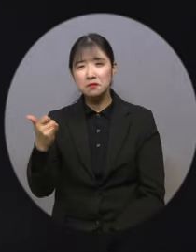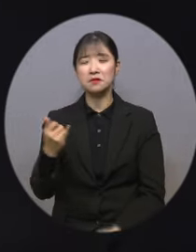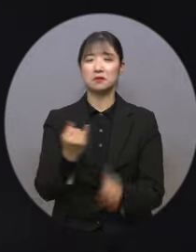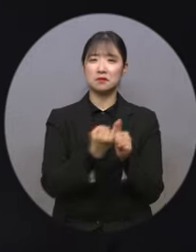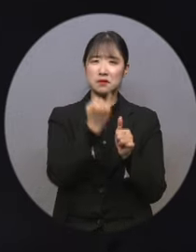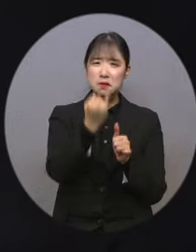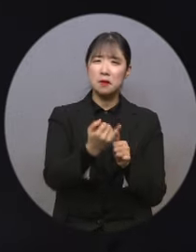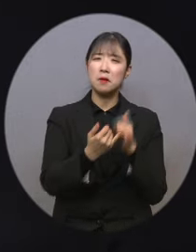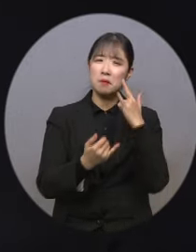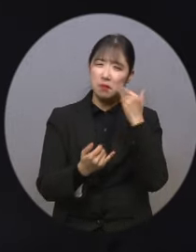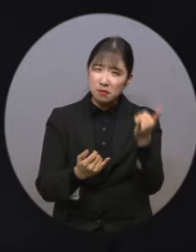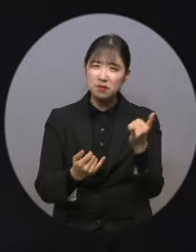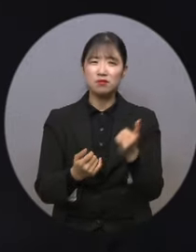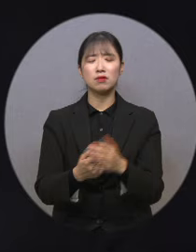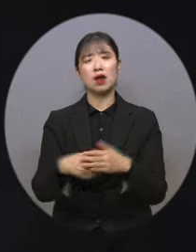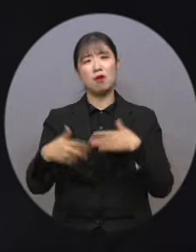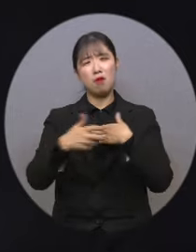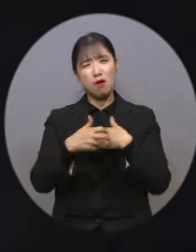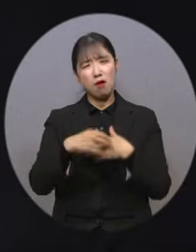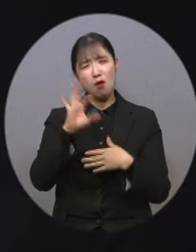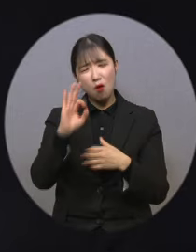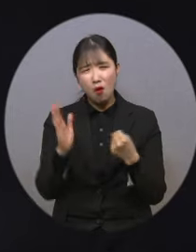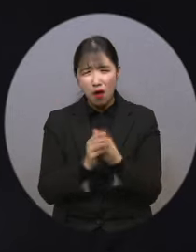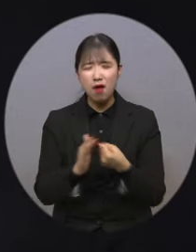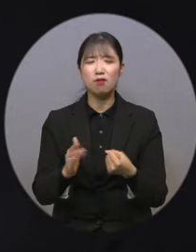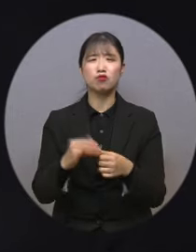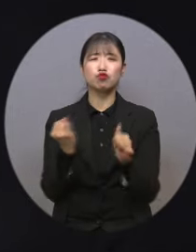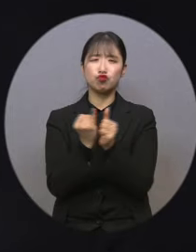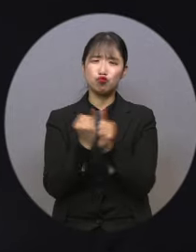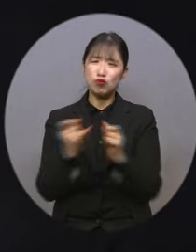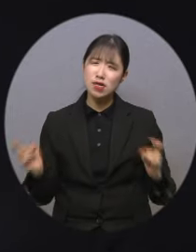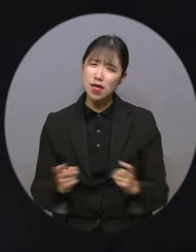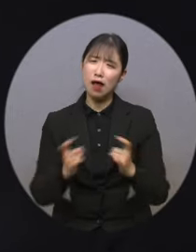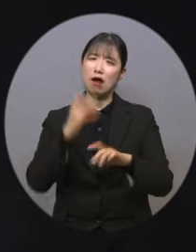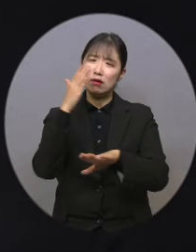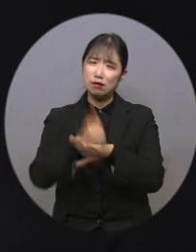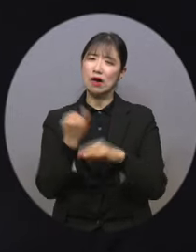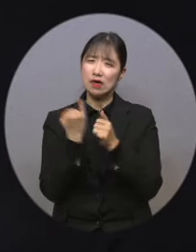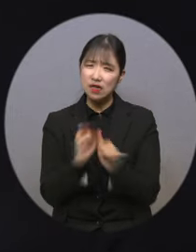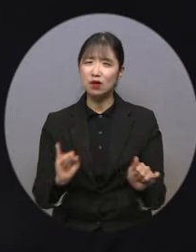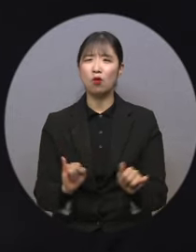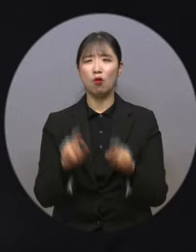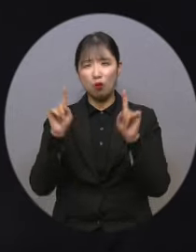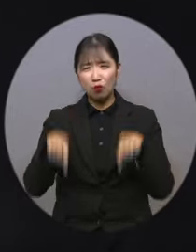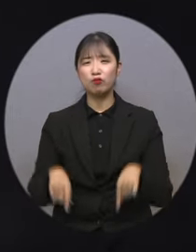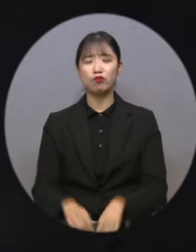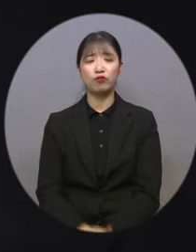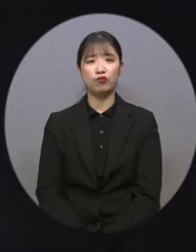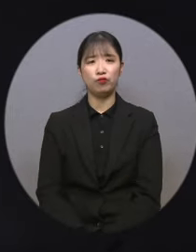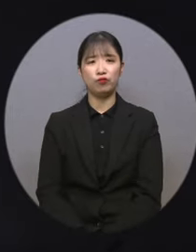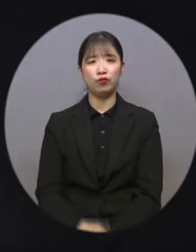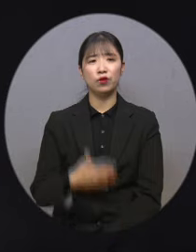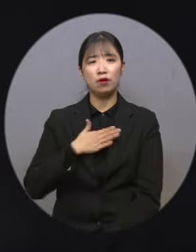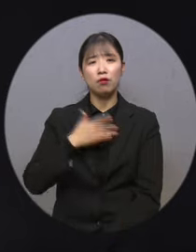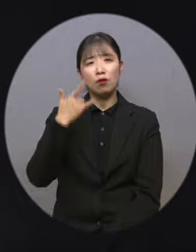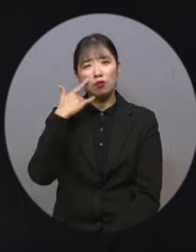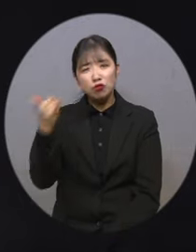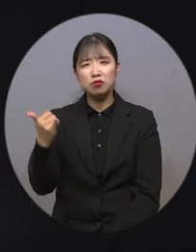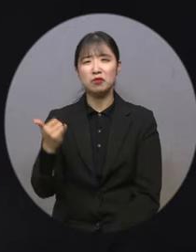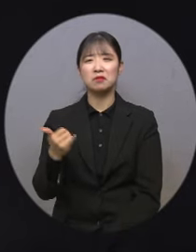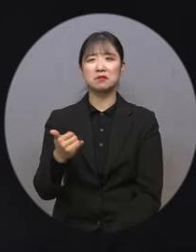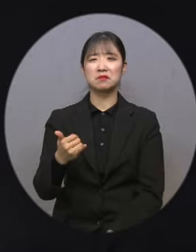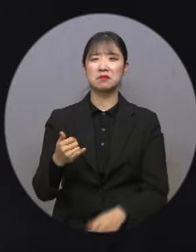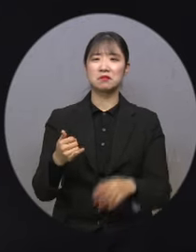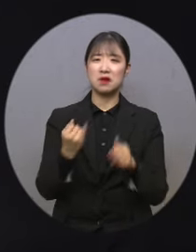장인 장모 양 때문에 나 배움이 가지고 부부가 싸움이 붙어 이온 해요 아니 우리 아버지 어머니 장인 장모는